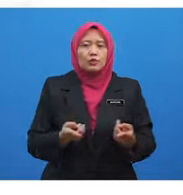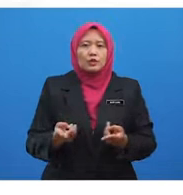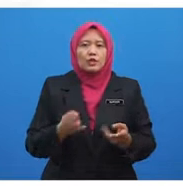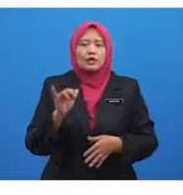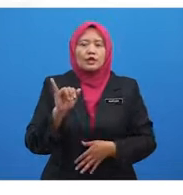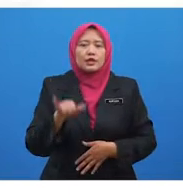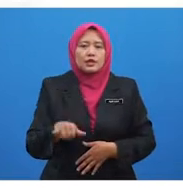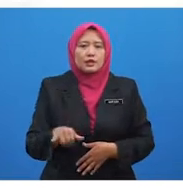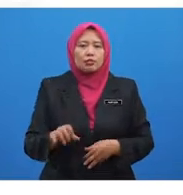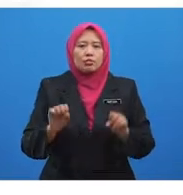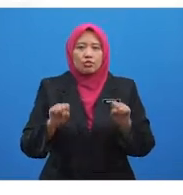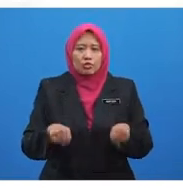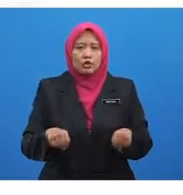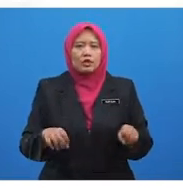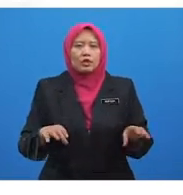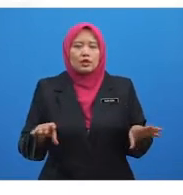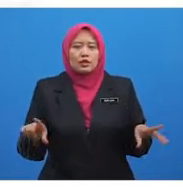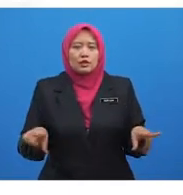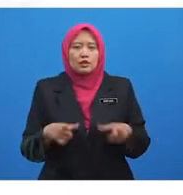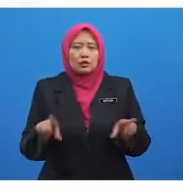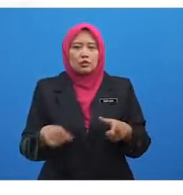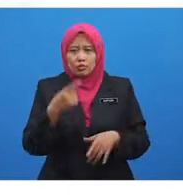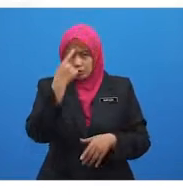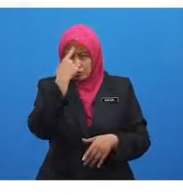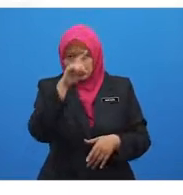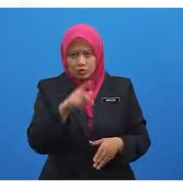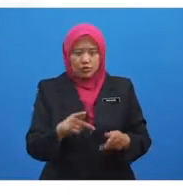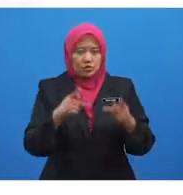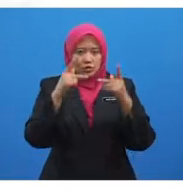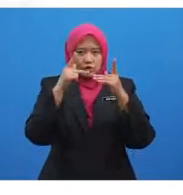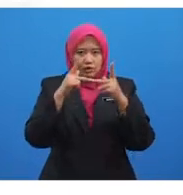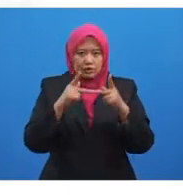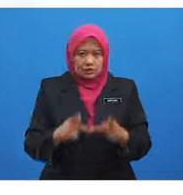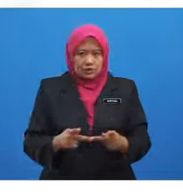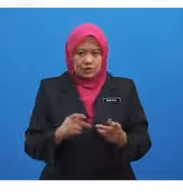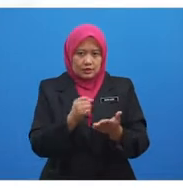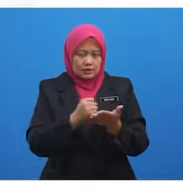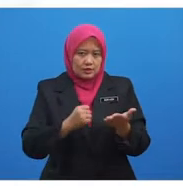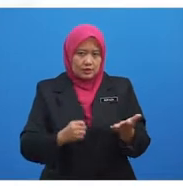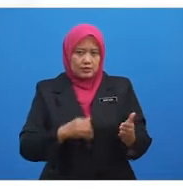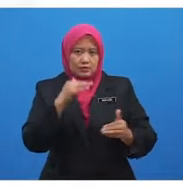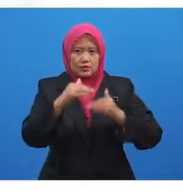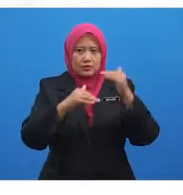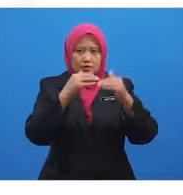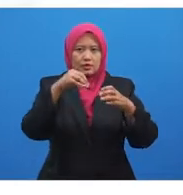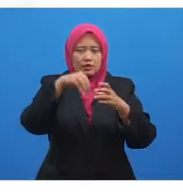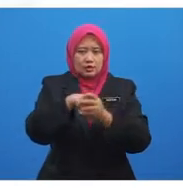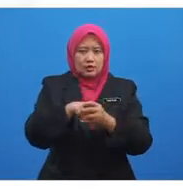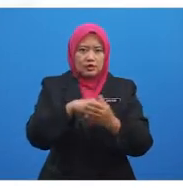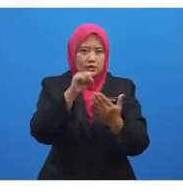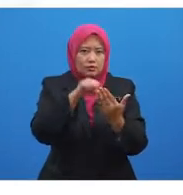yang dapat dilakukan untuk mengekalkan seni binaan seperti yang terdapat dalam syair